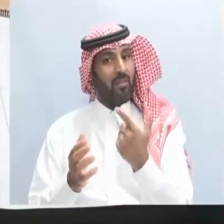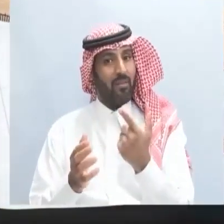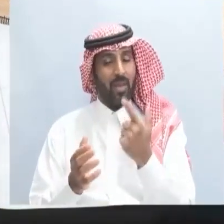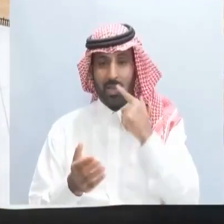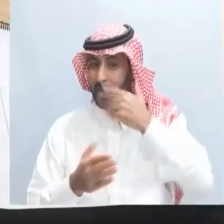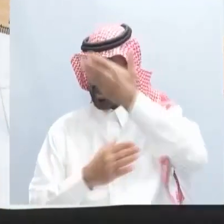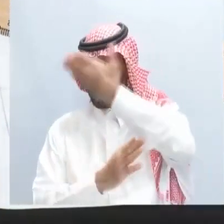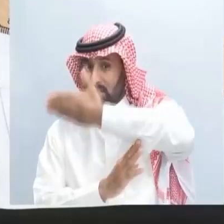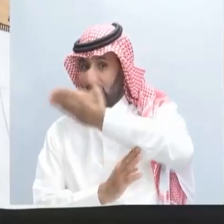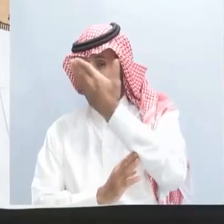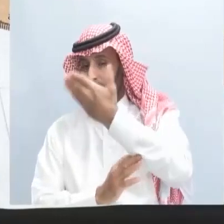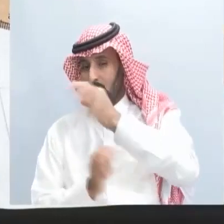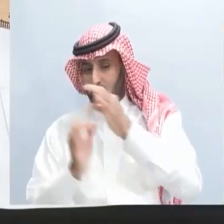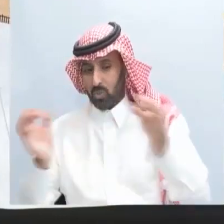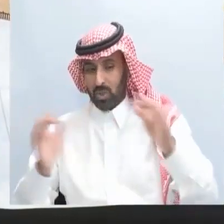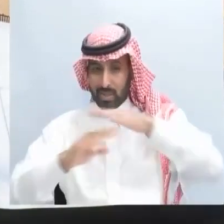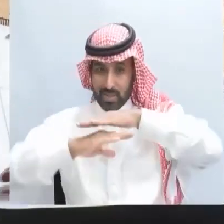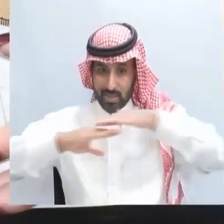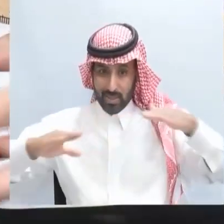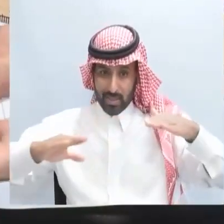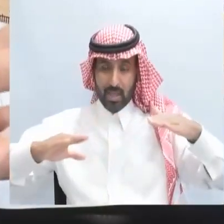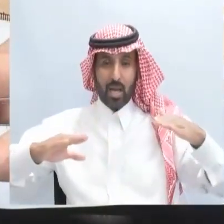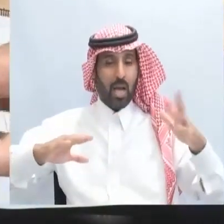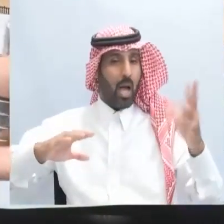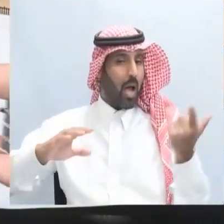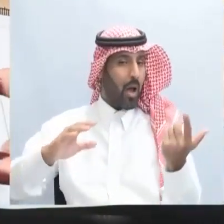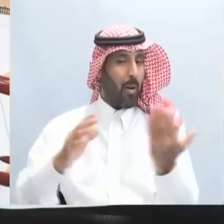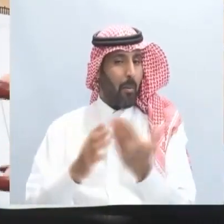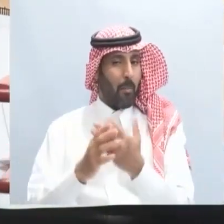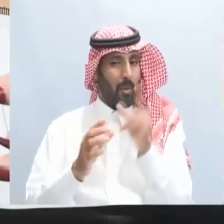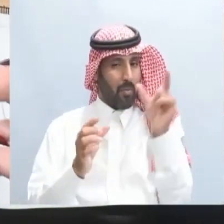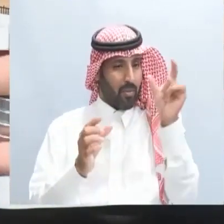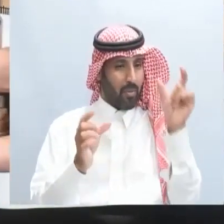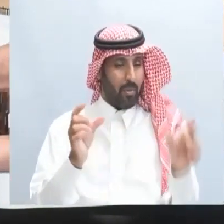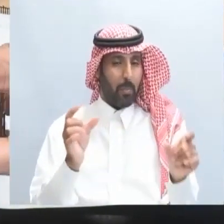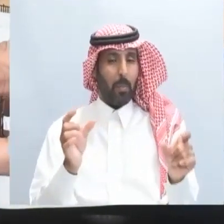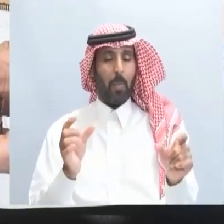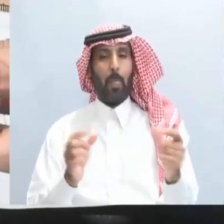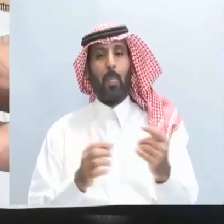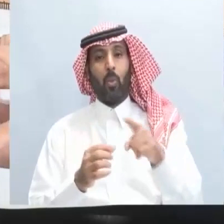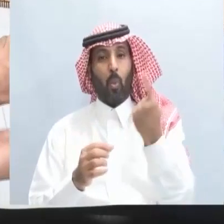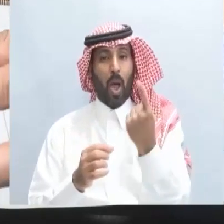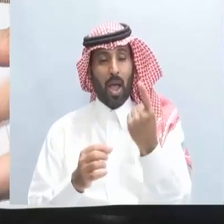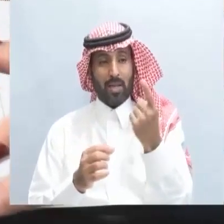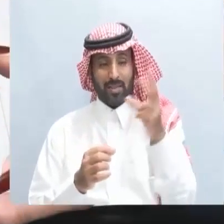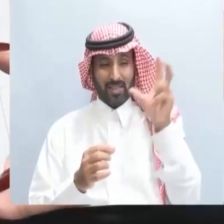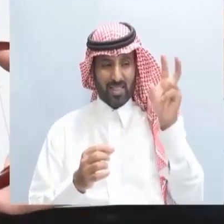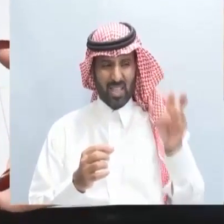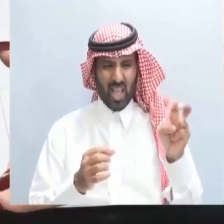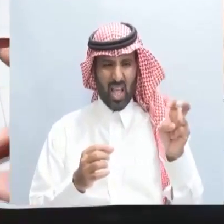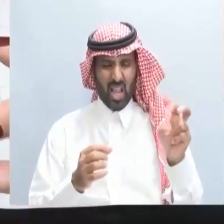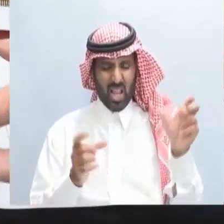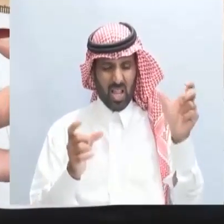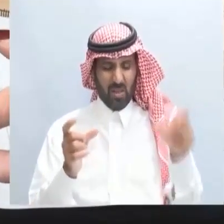اجعلها تتزن ماذا افعل اقوم ب مثلا تثبيت واحد من الاثقال في مكان